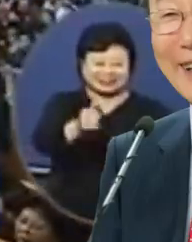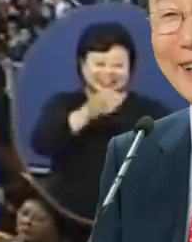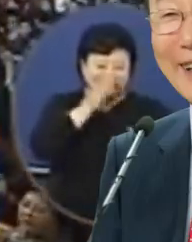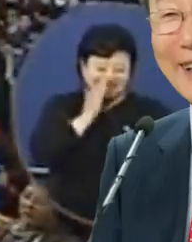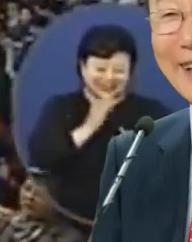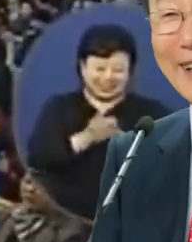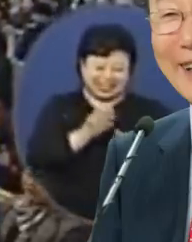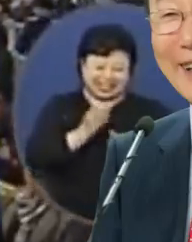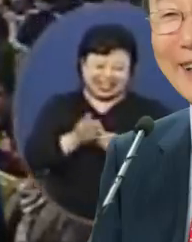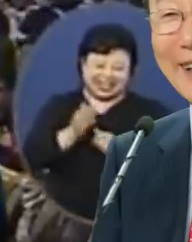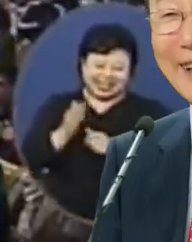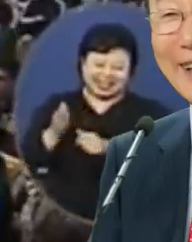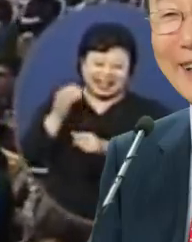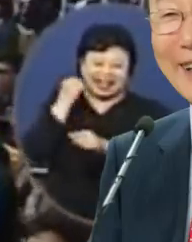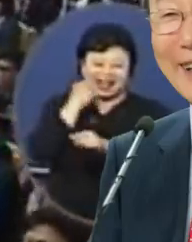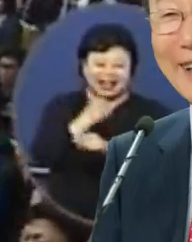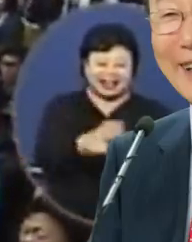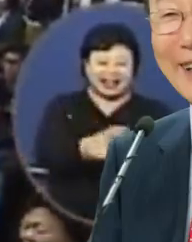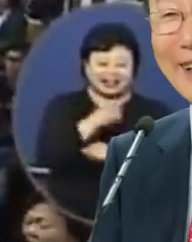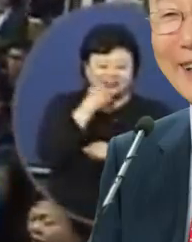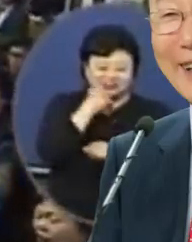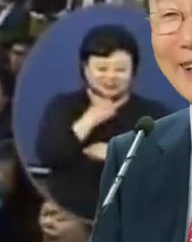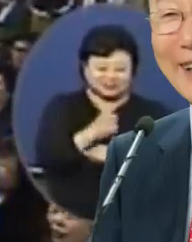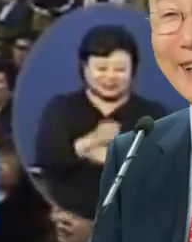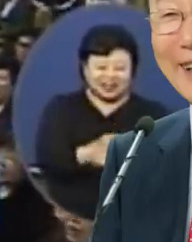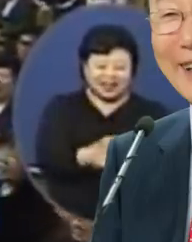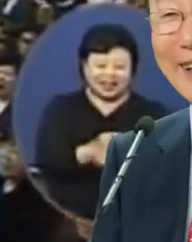강건하기를 내가